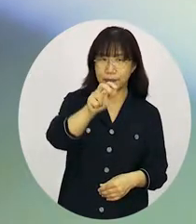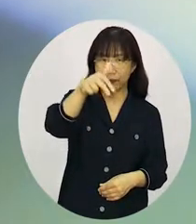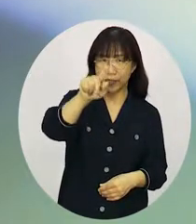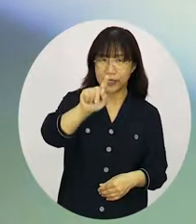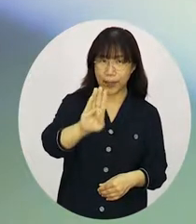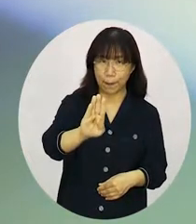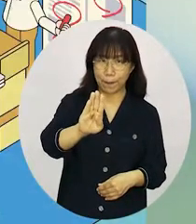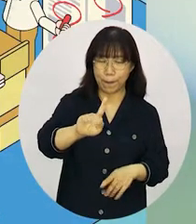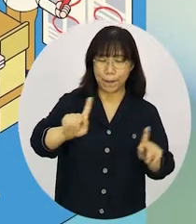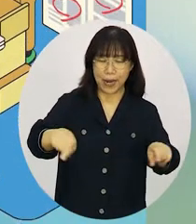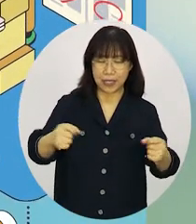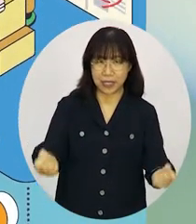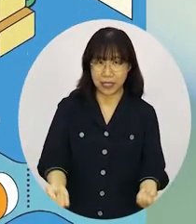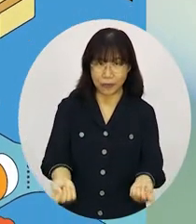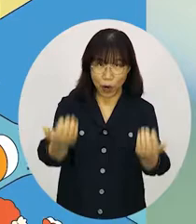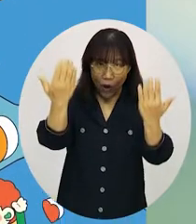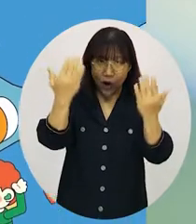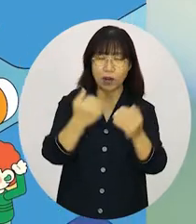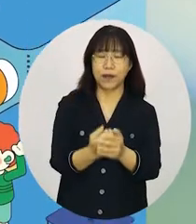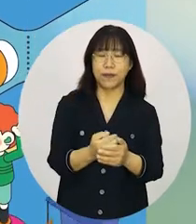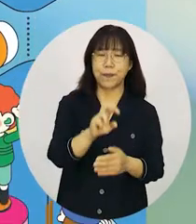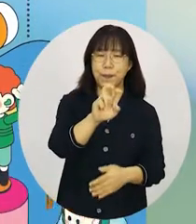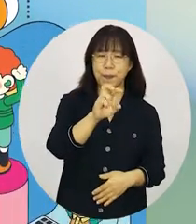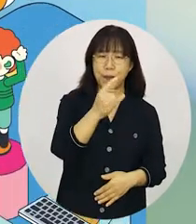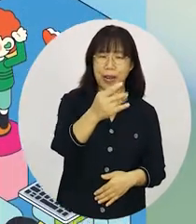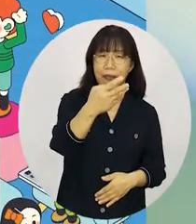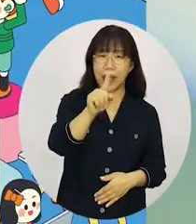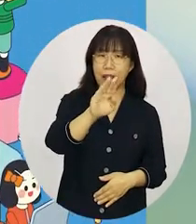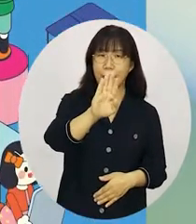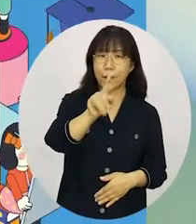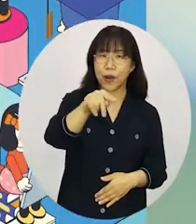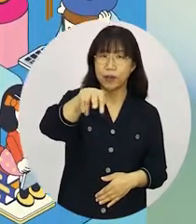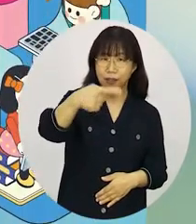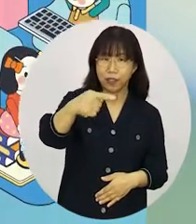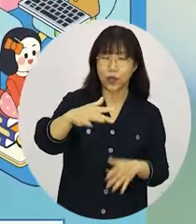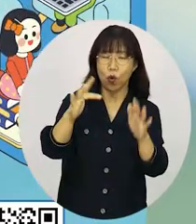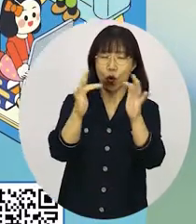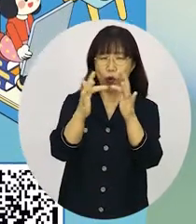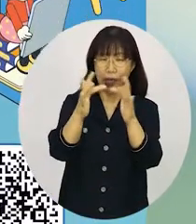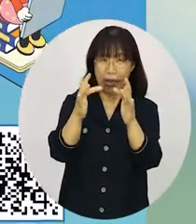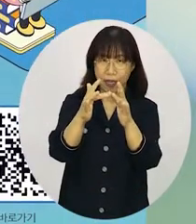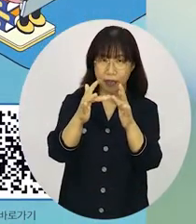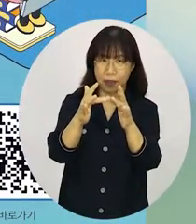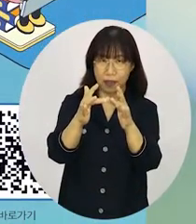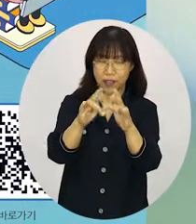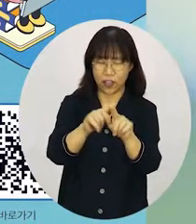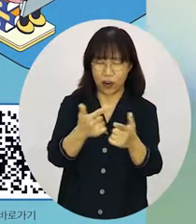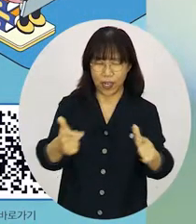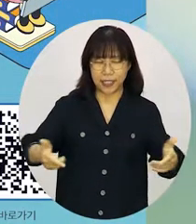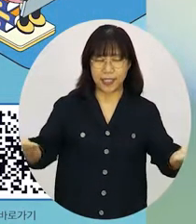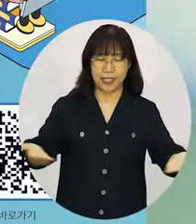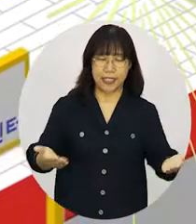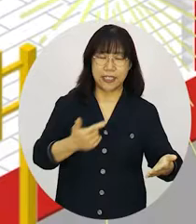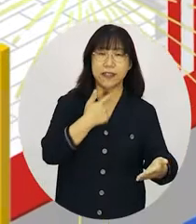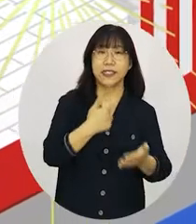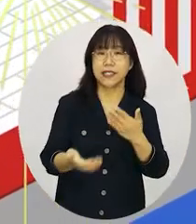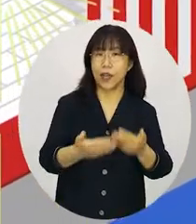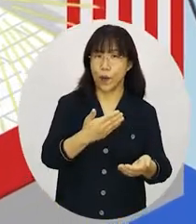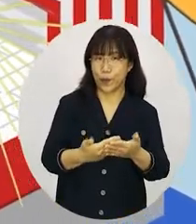페스티벌은 빠르게 변화하는 환경에 발맞춰 메타버스 온라인 공간을 통한 다양한 직업 체험을